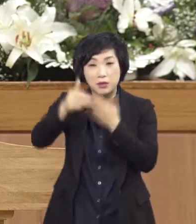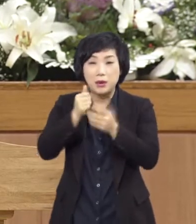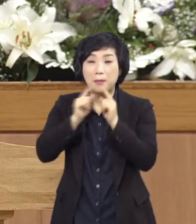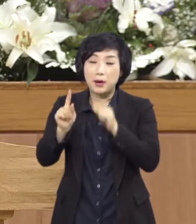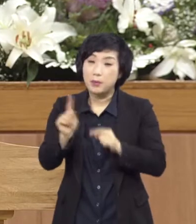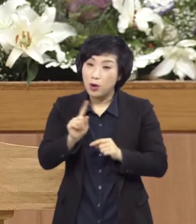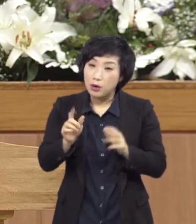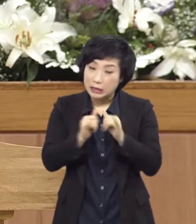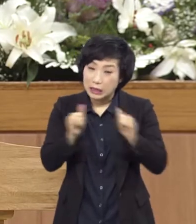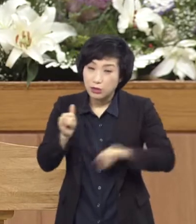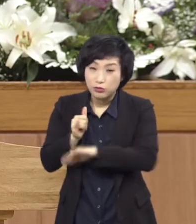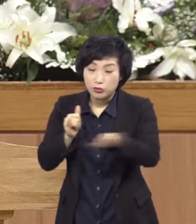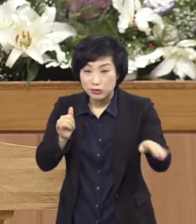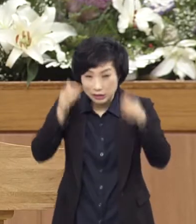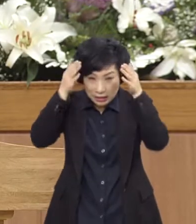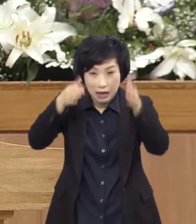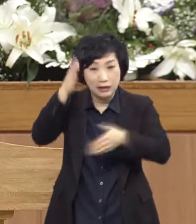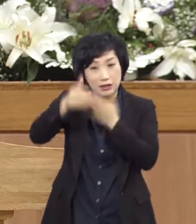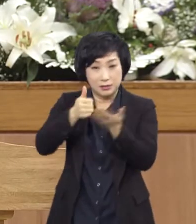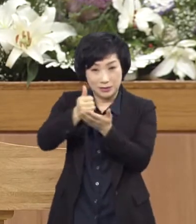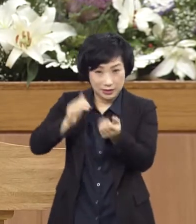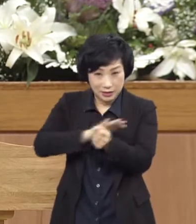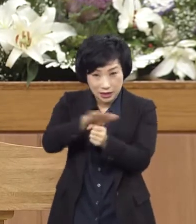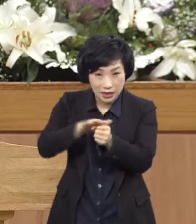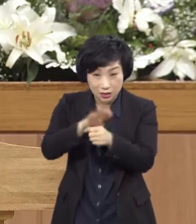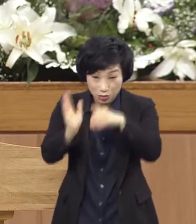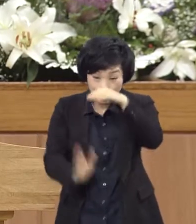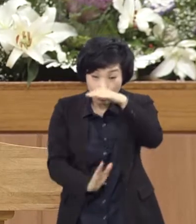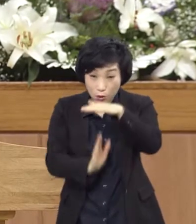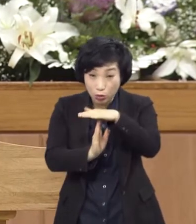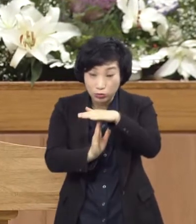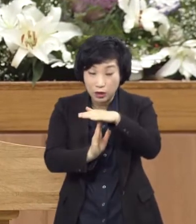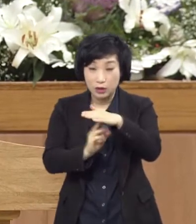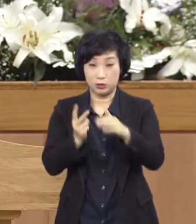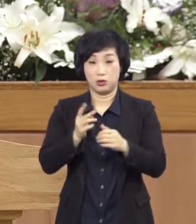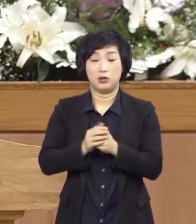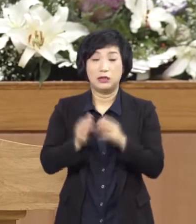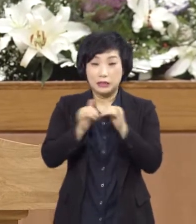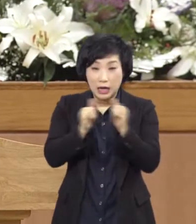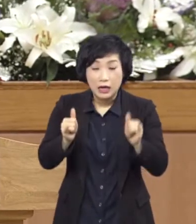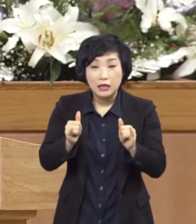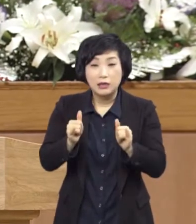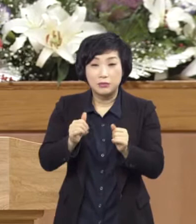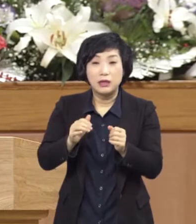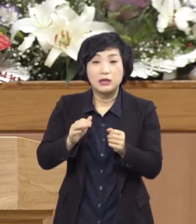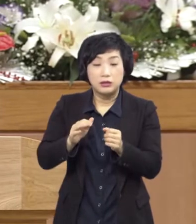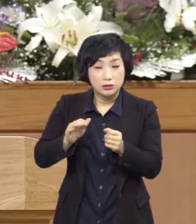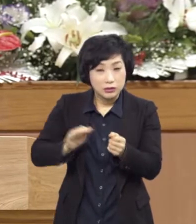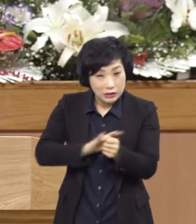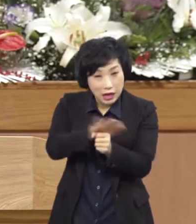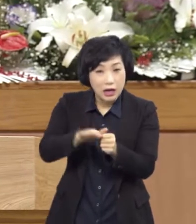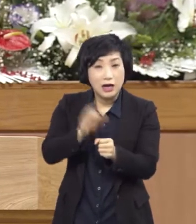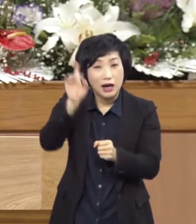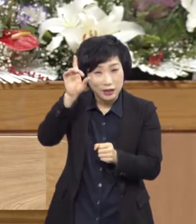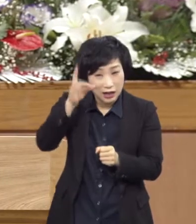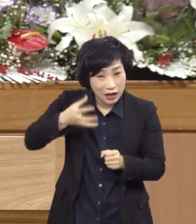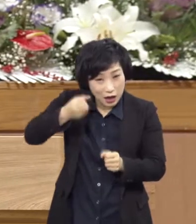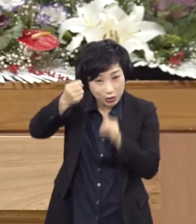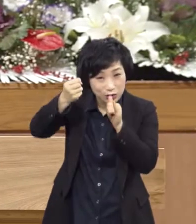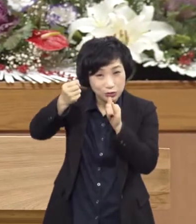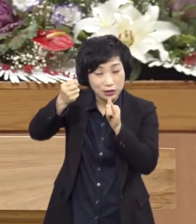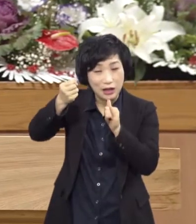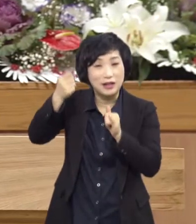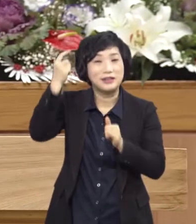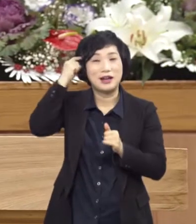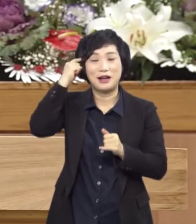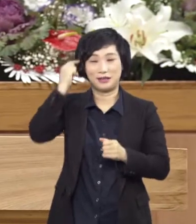사랑으로 점철되었고 인간을 향한 사랑뿐이구나 이렇게